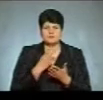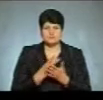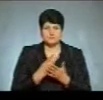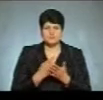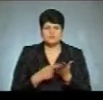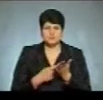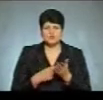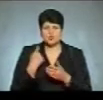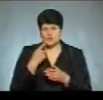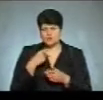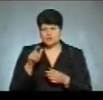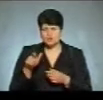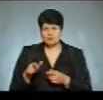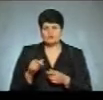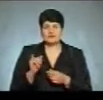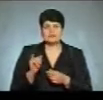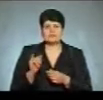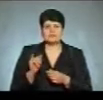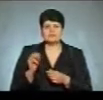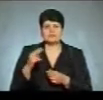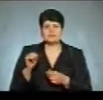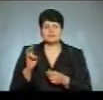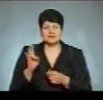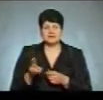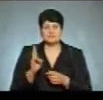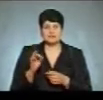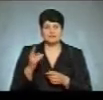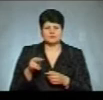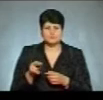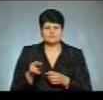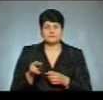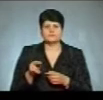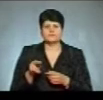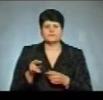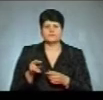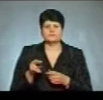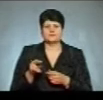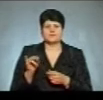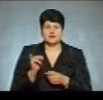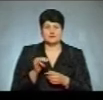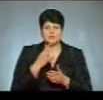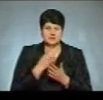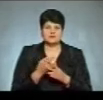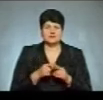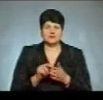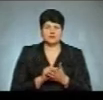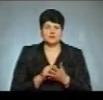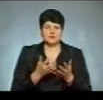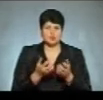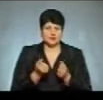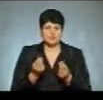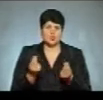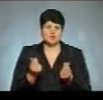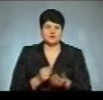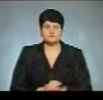особу, з ідентифікаційним кодом і, пред'явивши ці документи, отримати